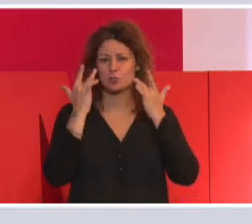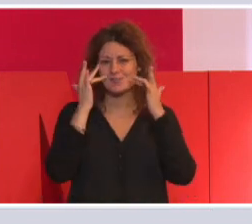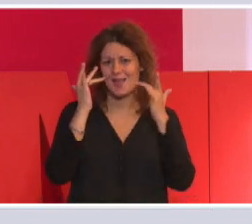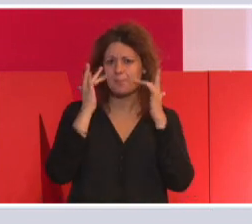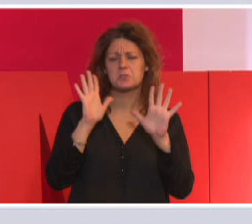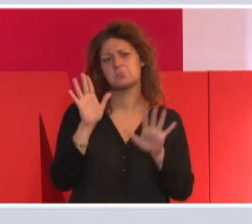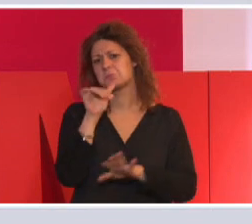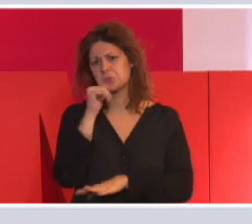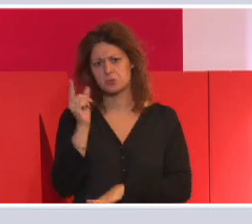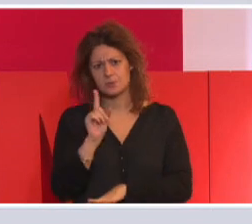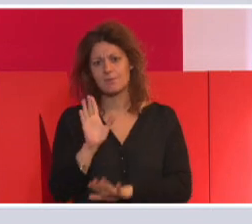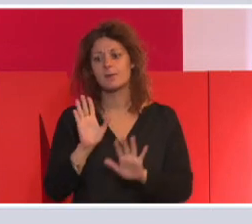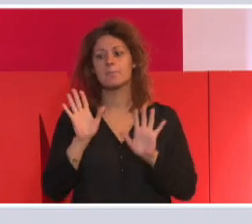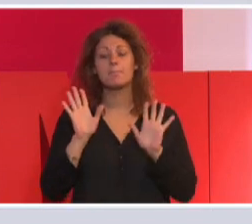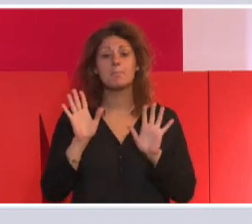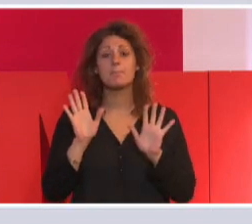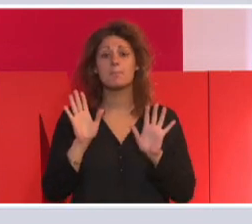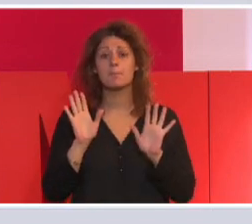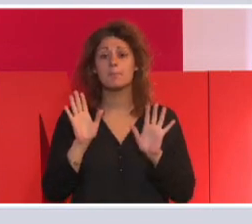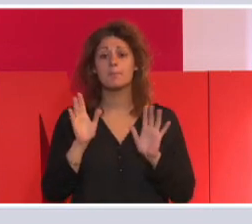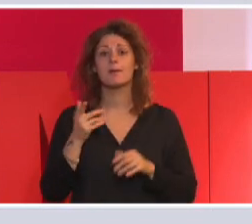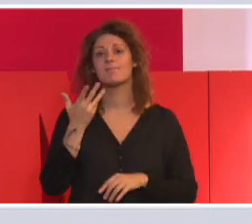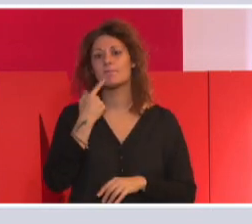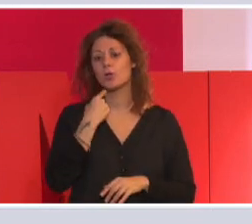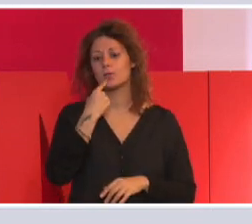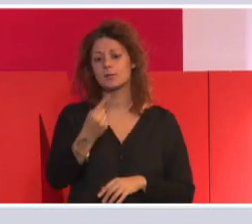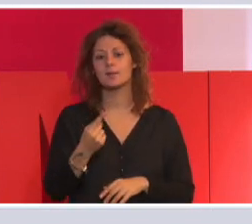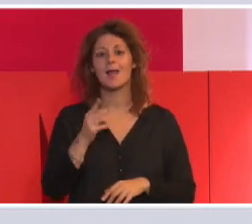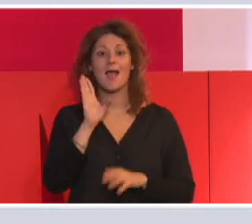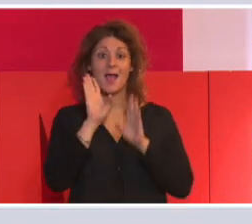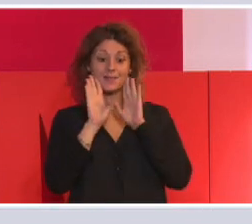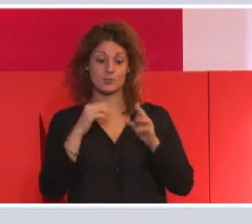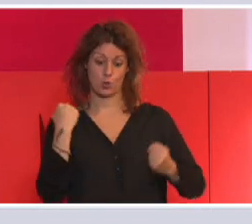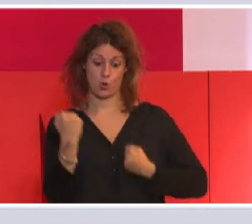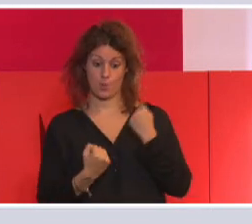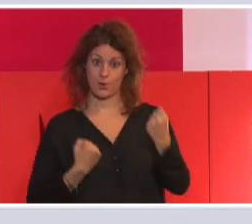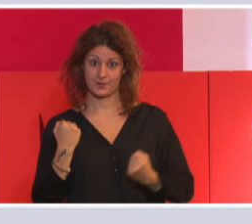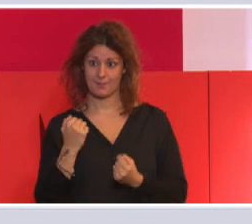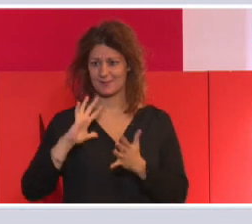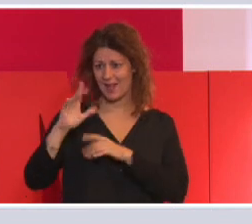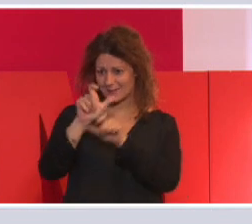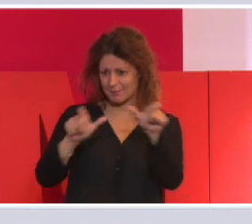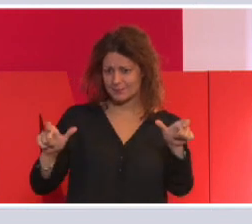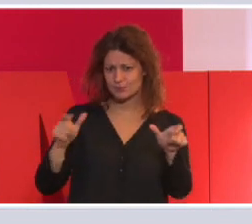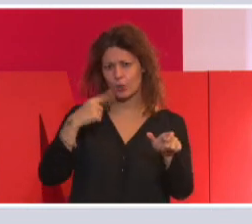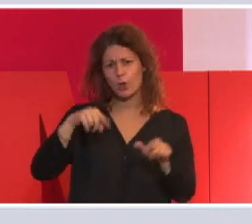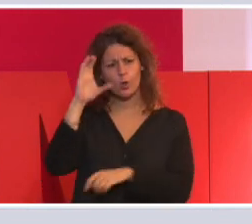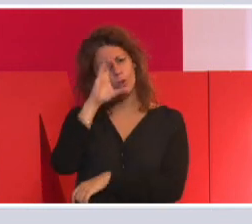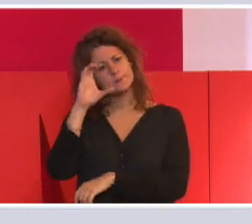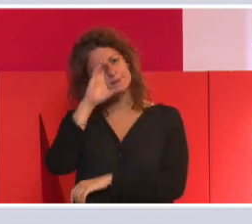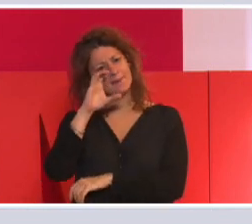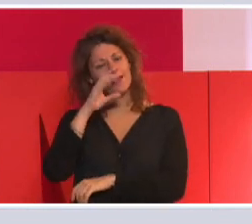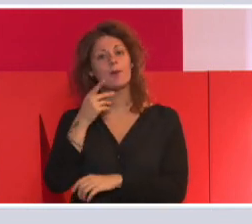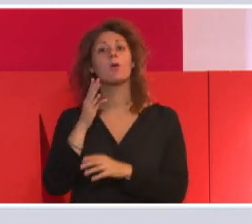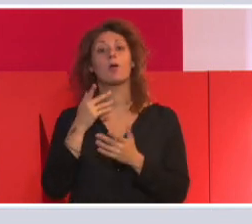trampolino di lancio per rileggere quindi aumentare la complessità di lettura gli altri comportamenti che abbiamo osservato e che di fatto